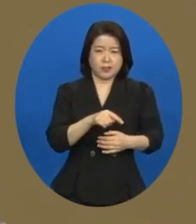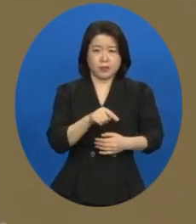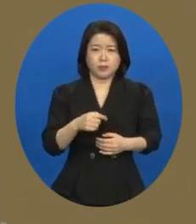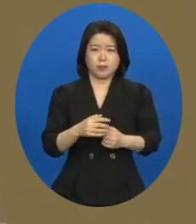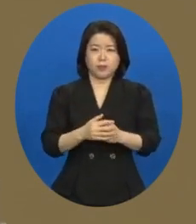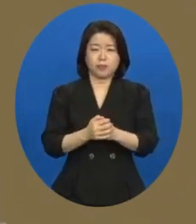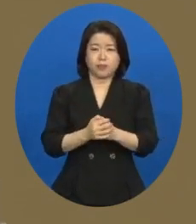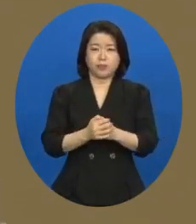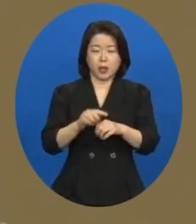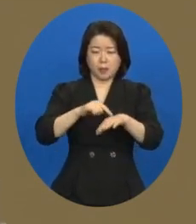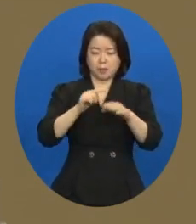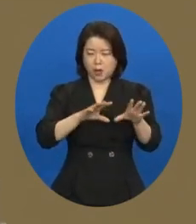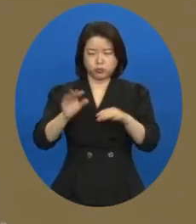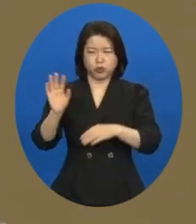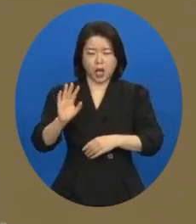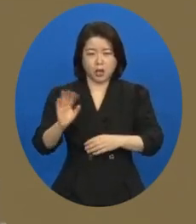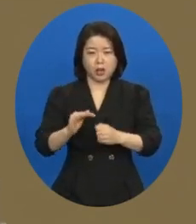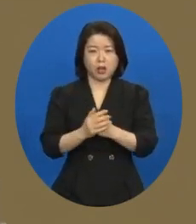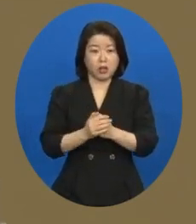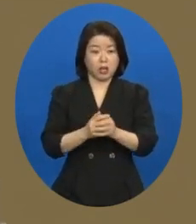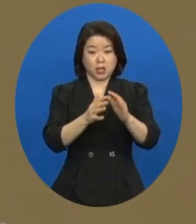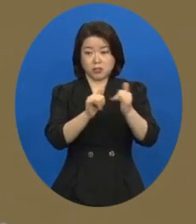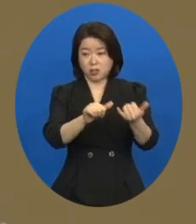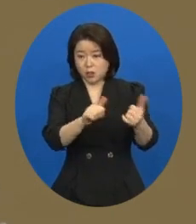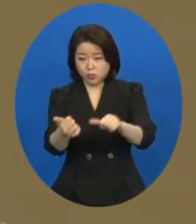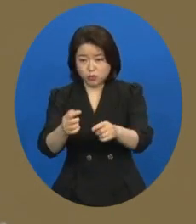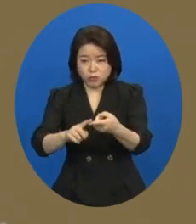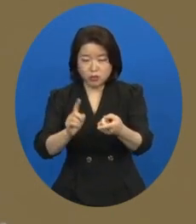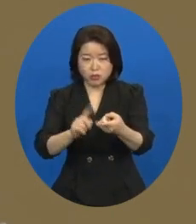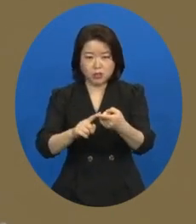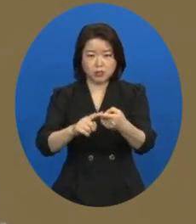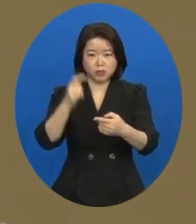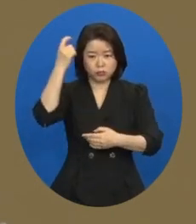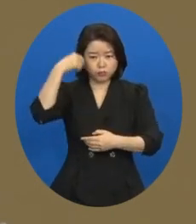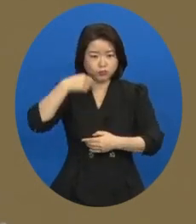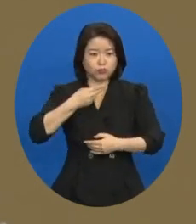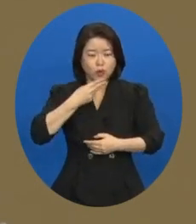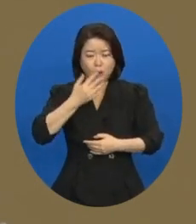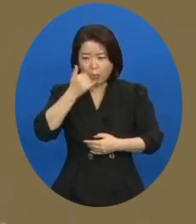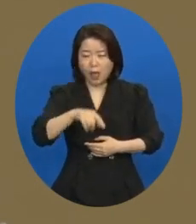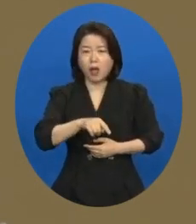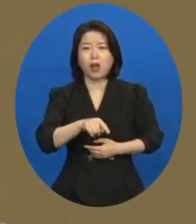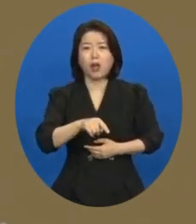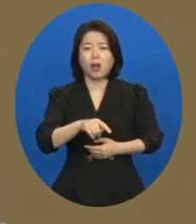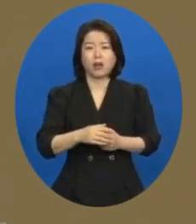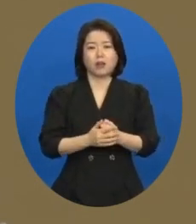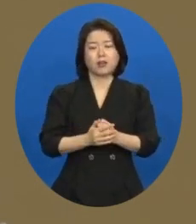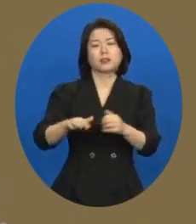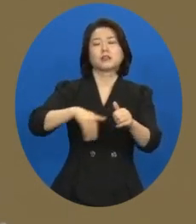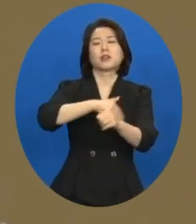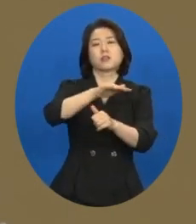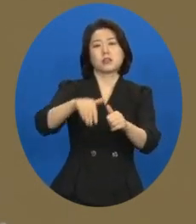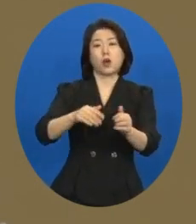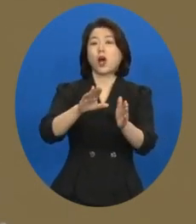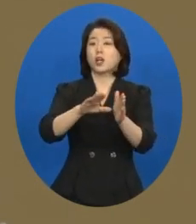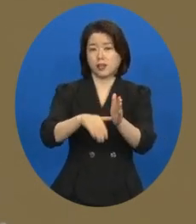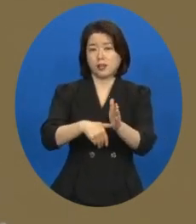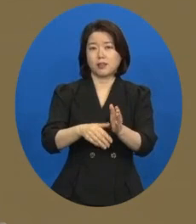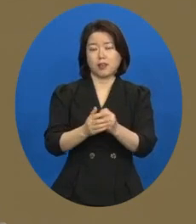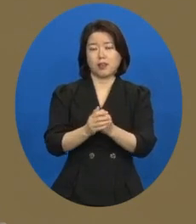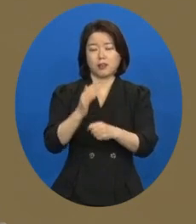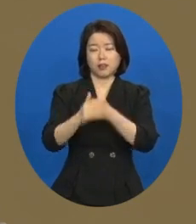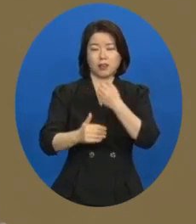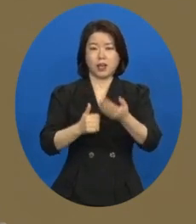사람이 죽는다는 것에 대해서 얼마나 무감각해져 있겠습니까? 그런 상황에서 하나님은